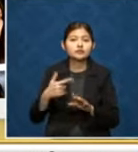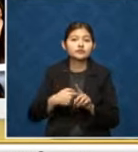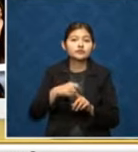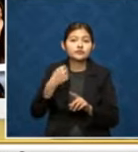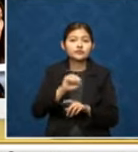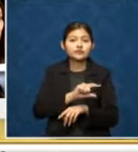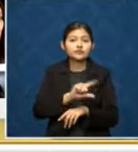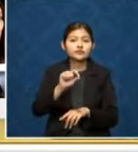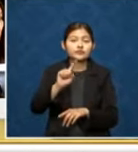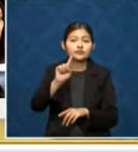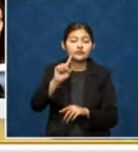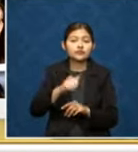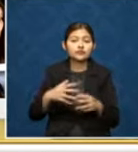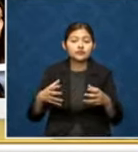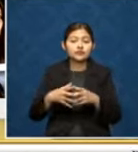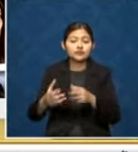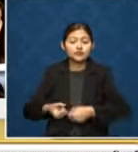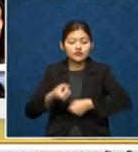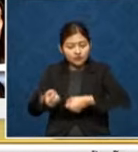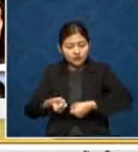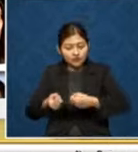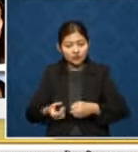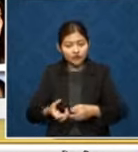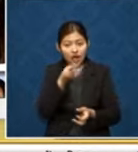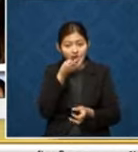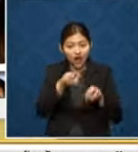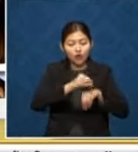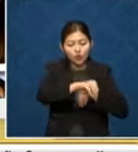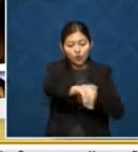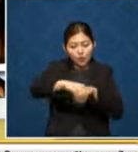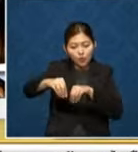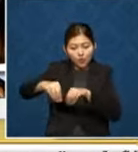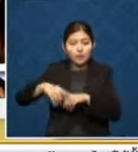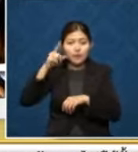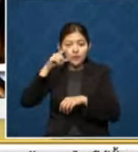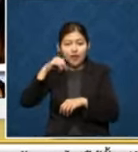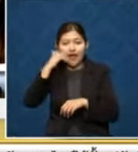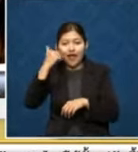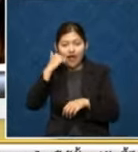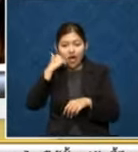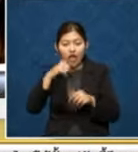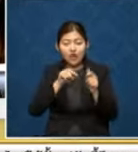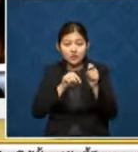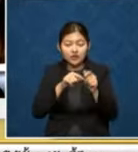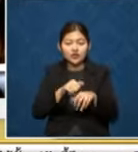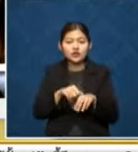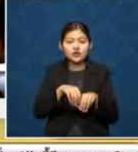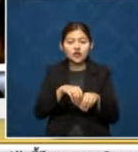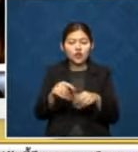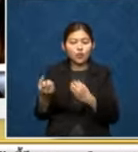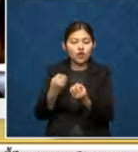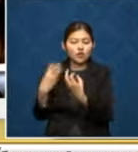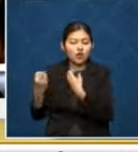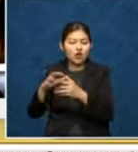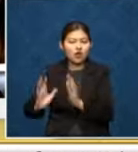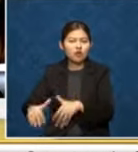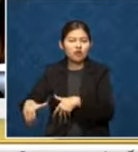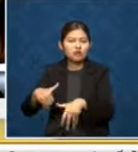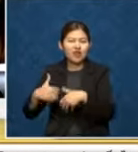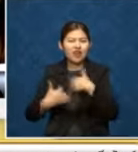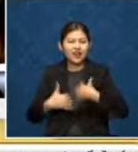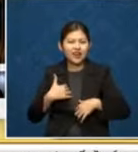มาได้มีกลุ่มเกษตรกรผู้ปลูกข้าวอำเภอแม่อายและอำเภอฝางเข้ามาร้องเรียนเรื่องได้รับผ